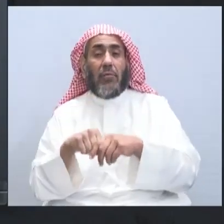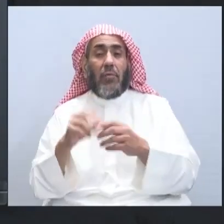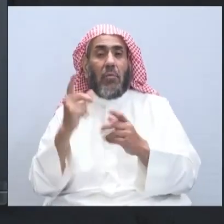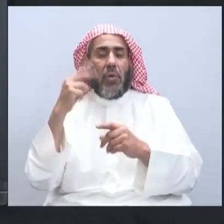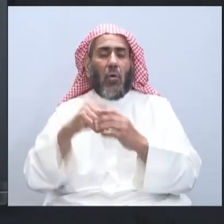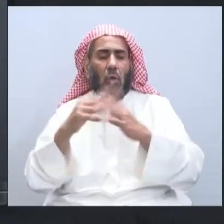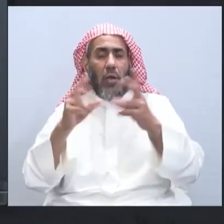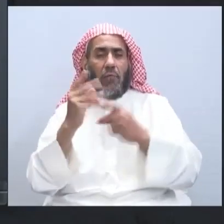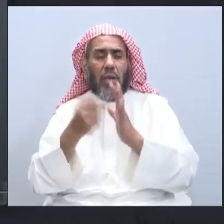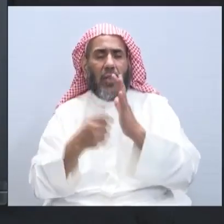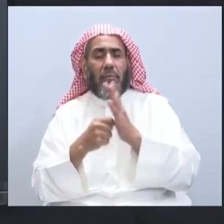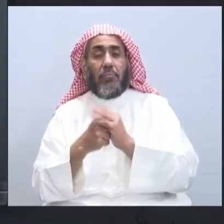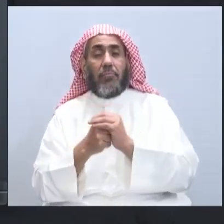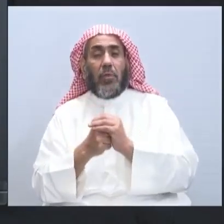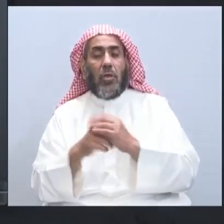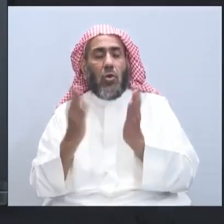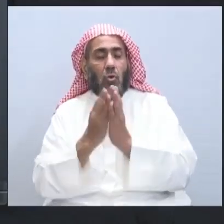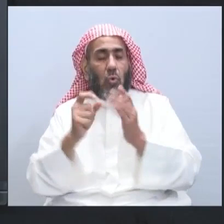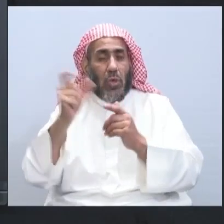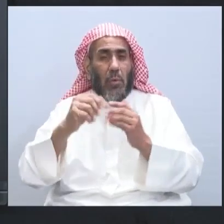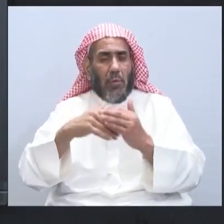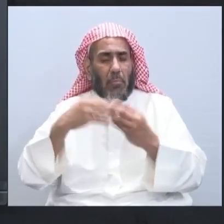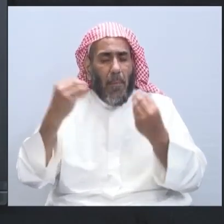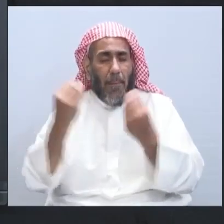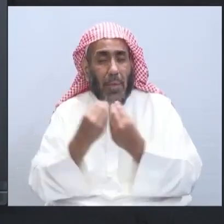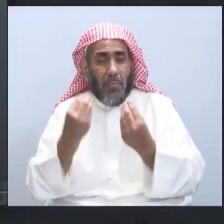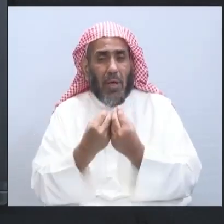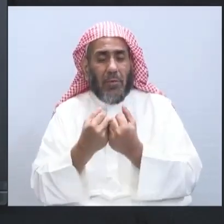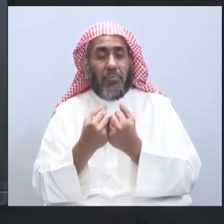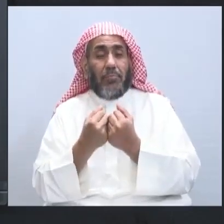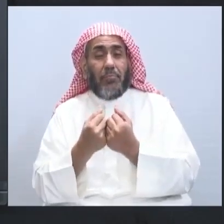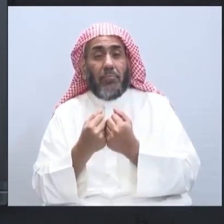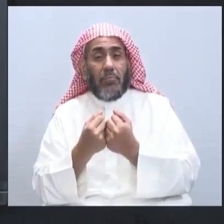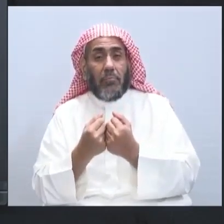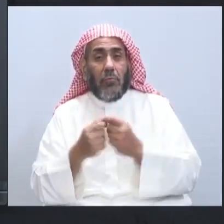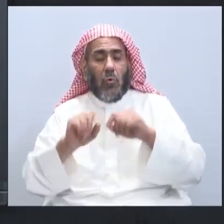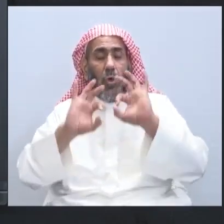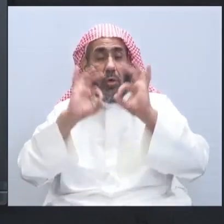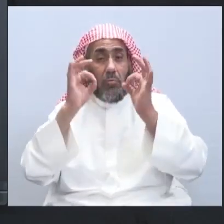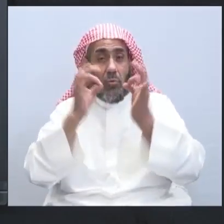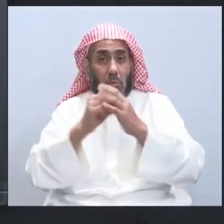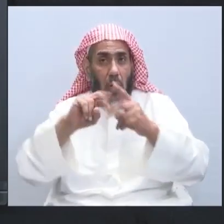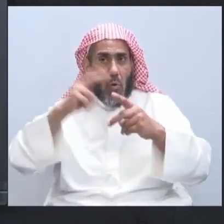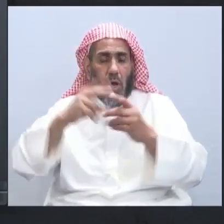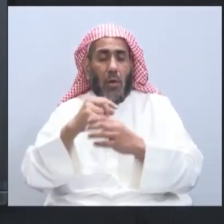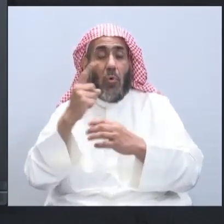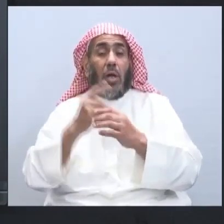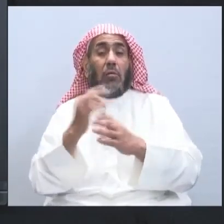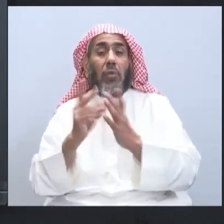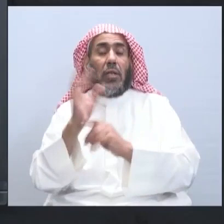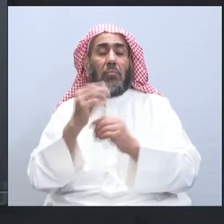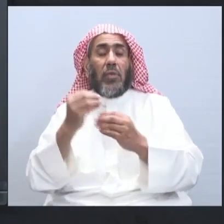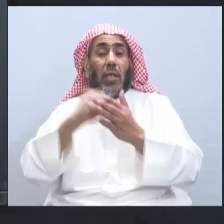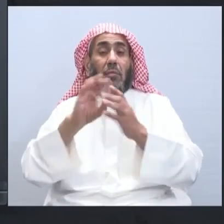المملكه ايض ما ظهر في النثر ظهر عند الادباء الذين كانوا معى انه كانهم هو يعني مجتمع او عالم عالم واحد الادب يتاثر